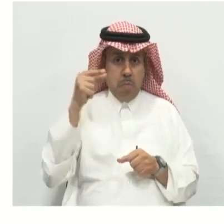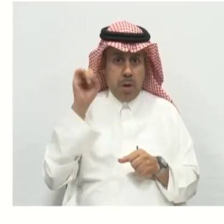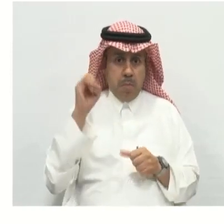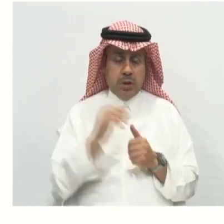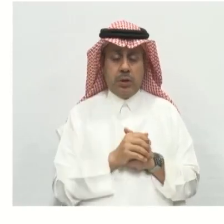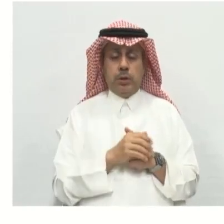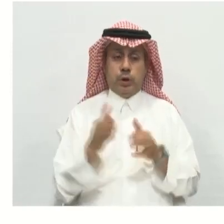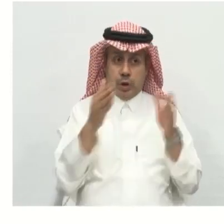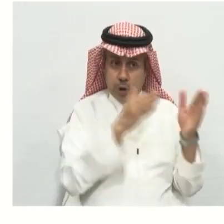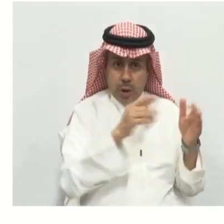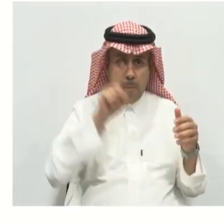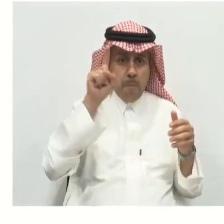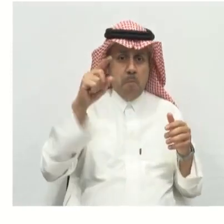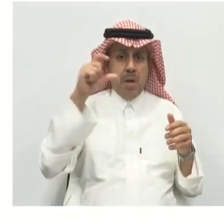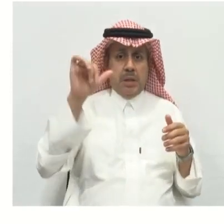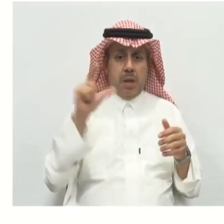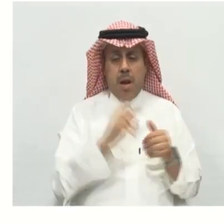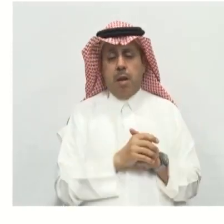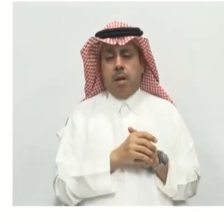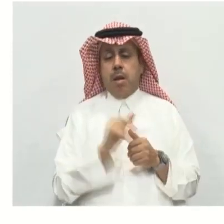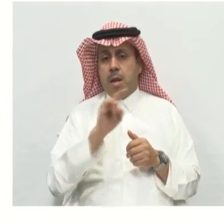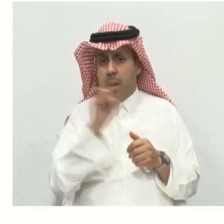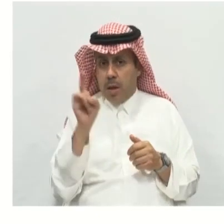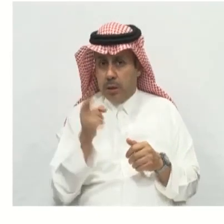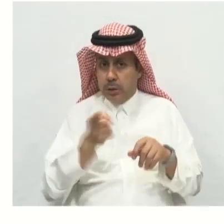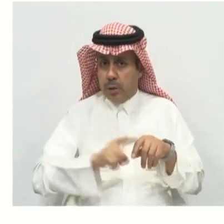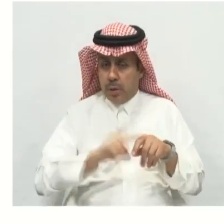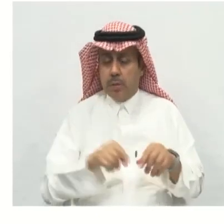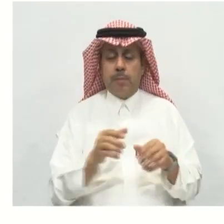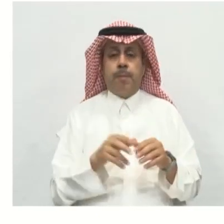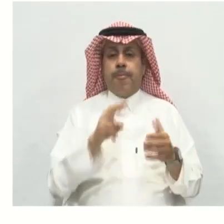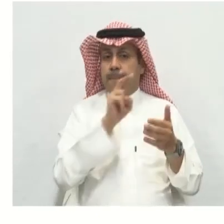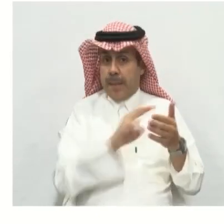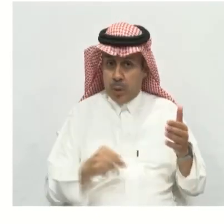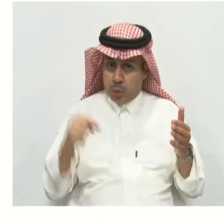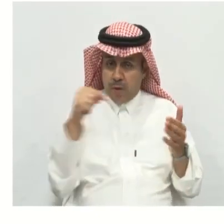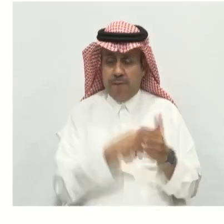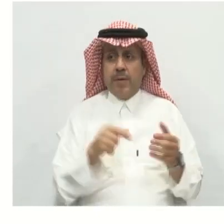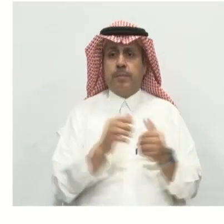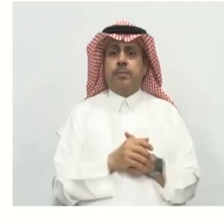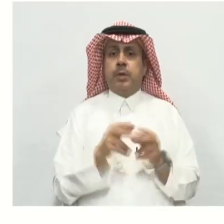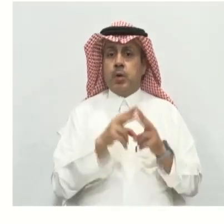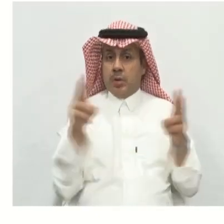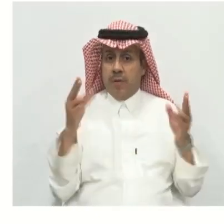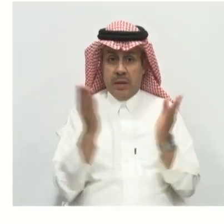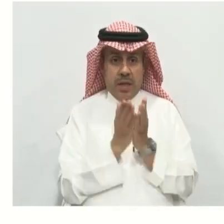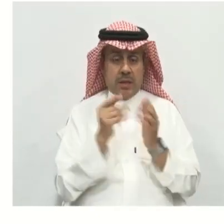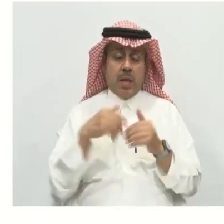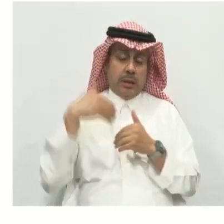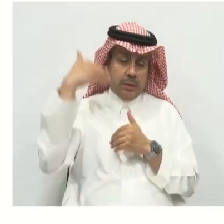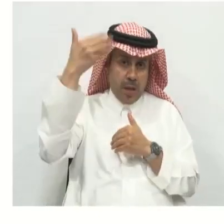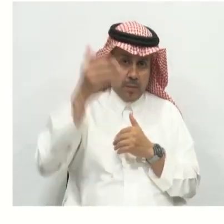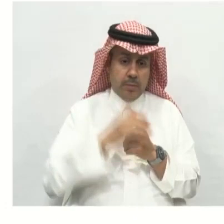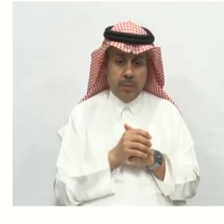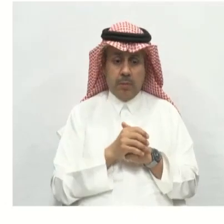البديله التي لا تستند الى تكرار الرمز مثل تضمين الكلمات والنصوص ويستعرض ذلك في الدرس التالي